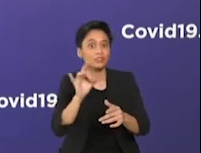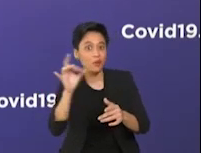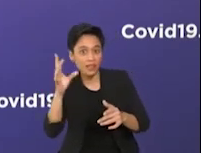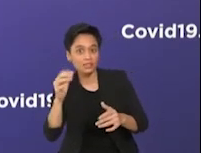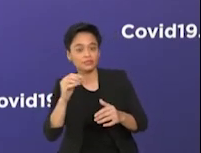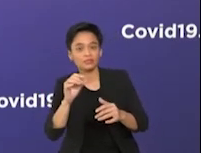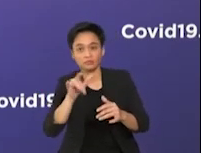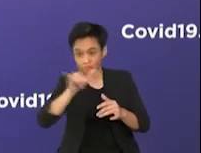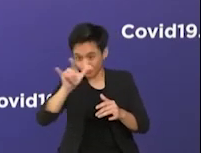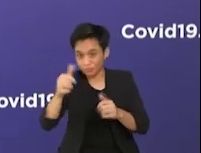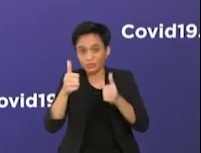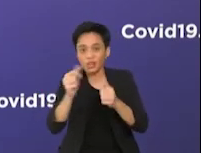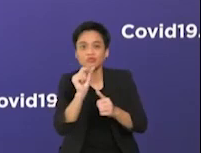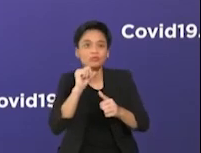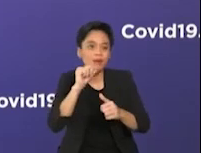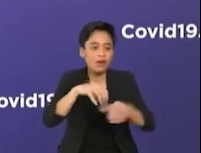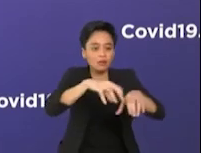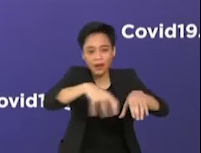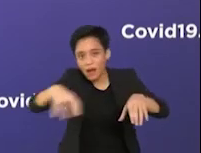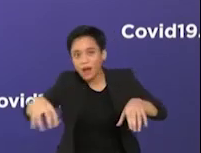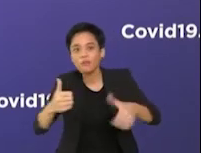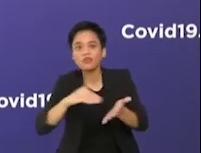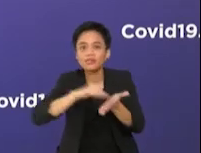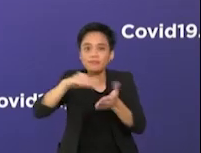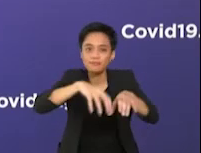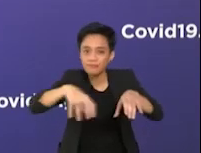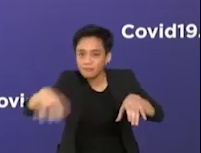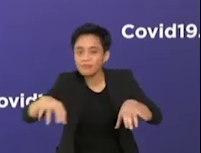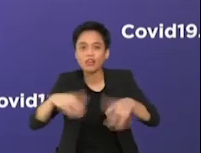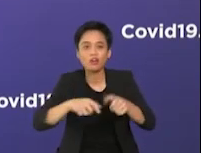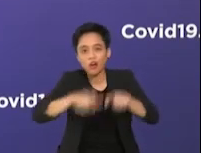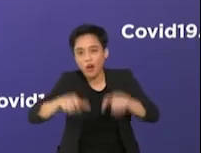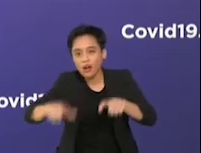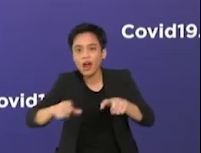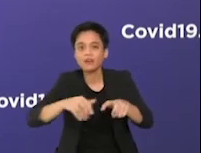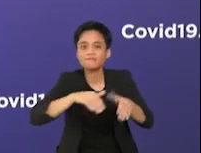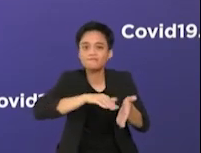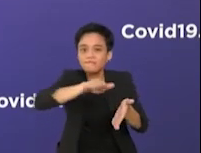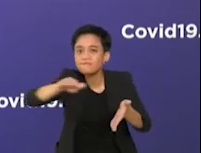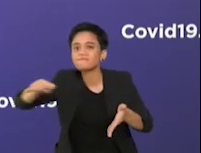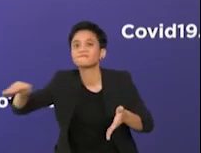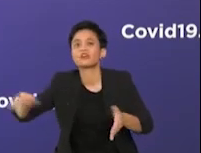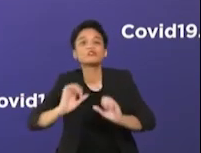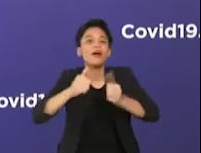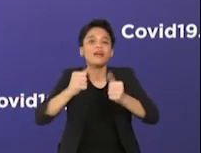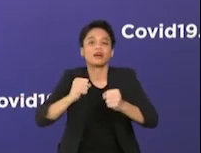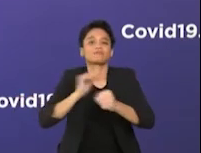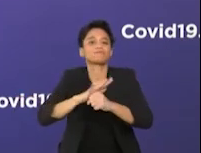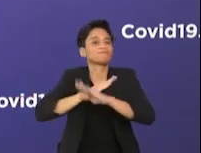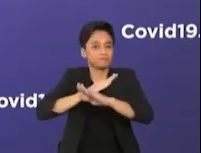kelompok-kelompok orang yang memang karena tugasnya dalam rangka mempercepat penanganan konflik 19